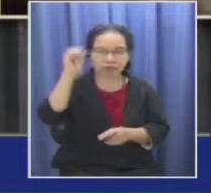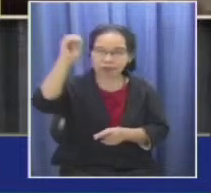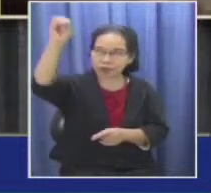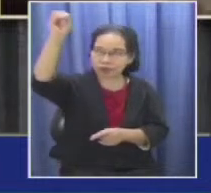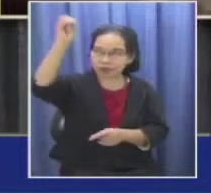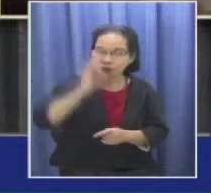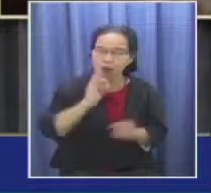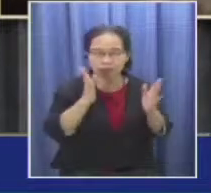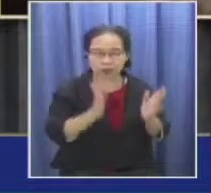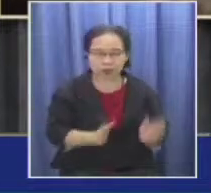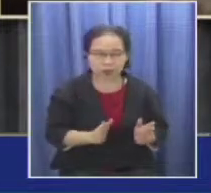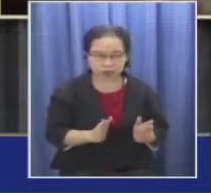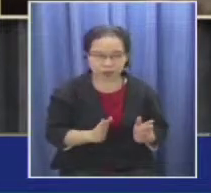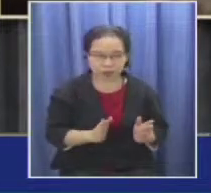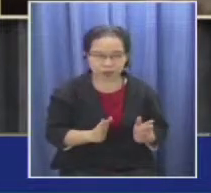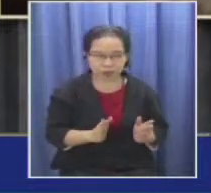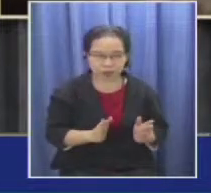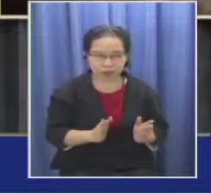tie.